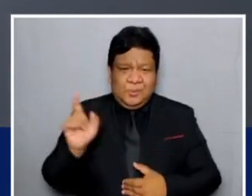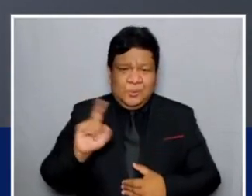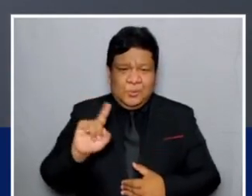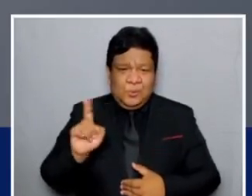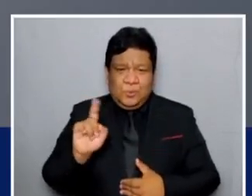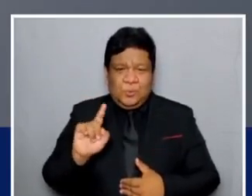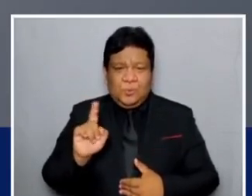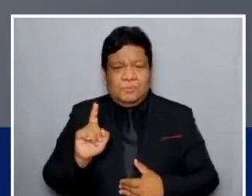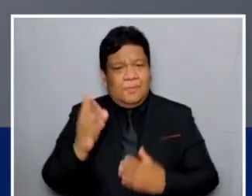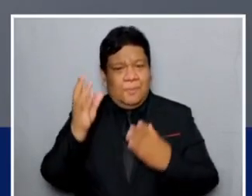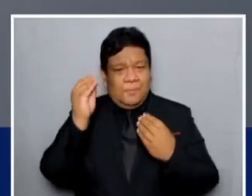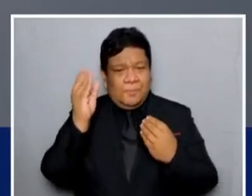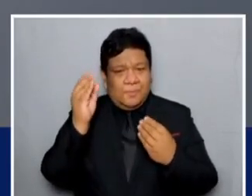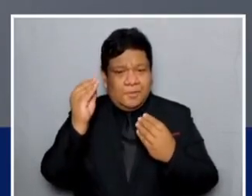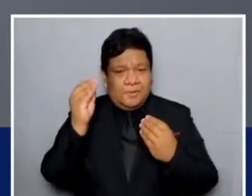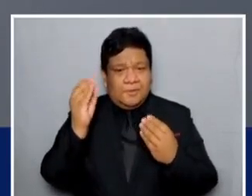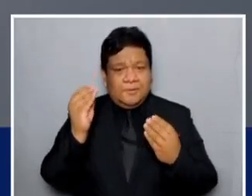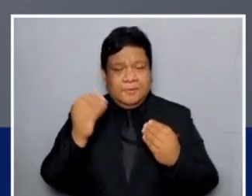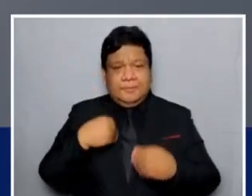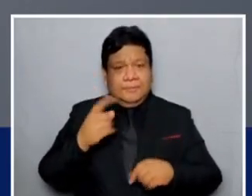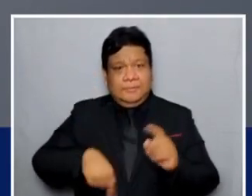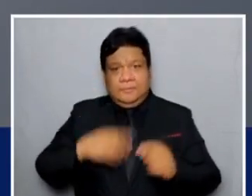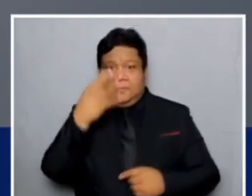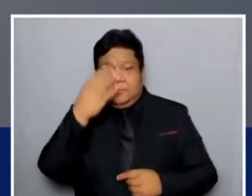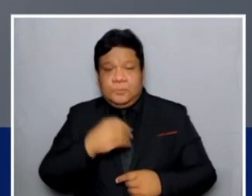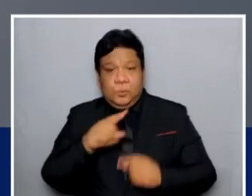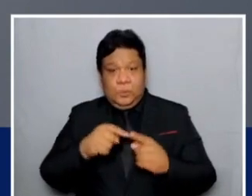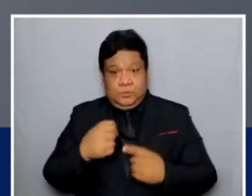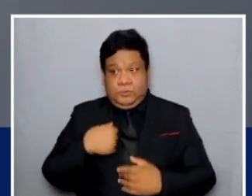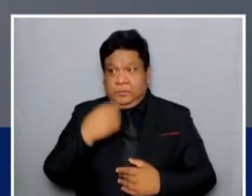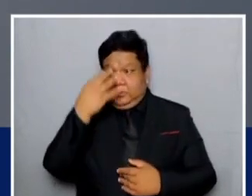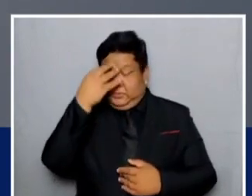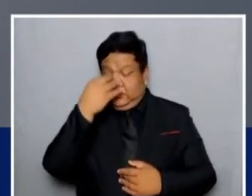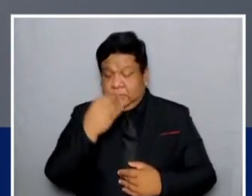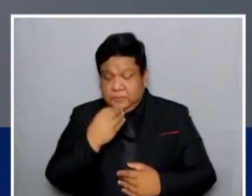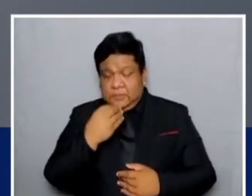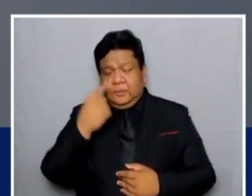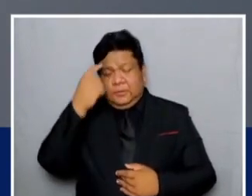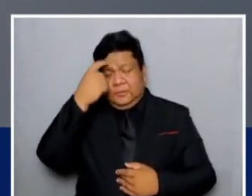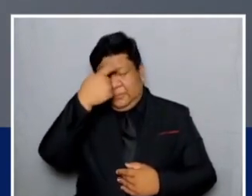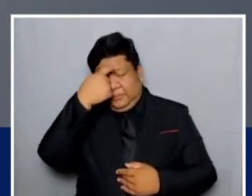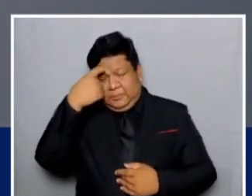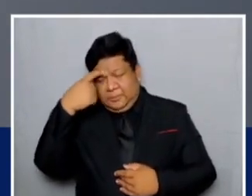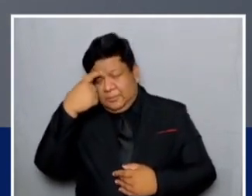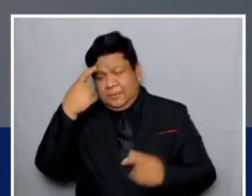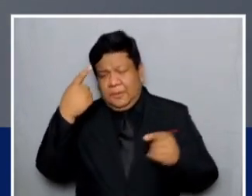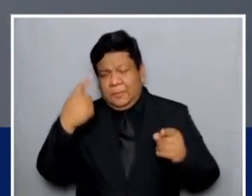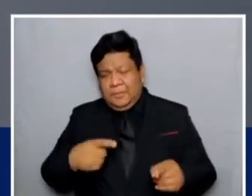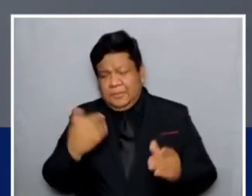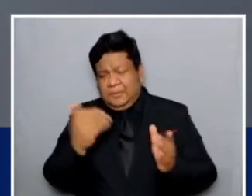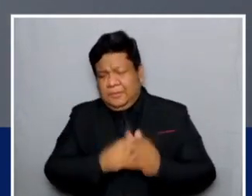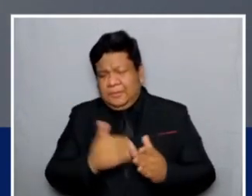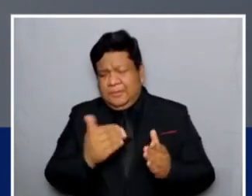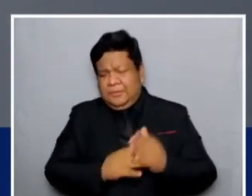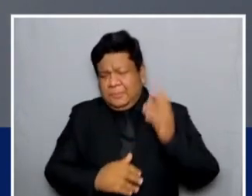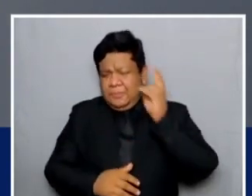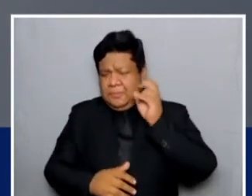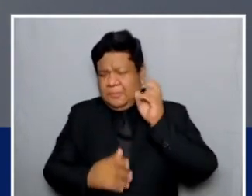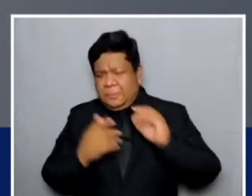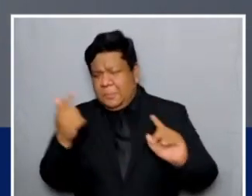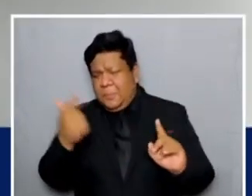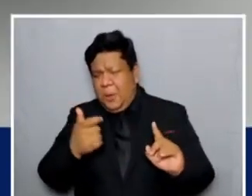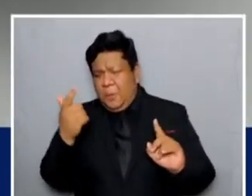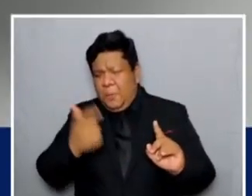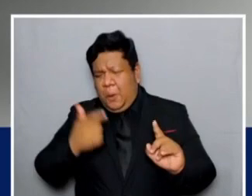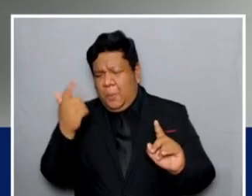anong update. Hindi ako makatulog kasi every time na matutulog ako, yung trauma, yung paulit-ulit na naririnig ko sa tenga ko, yung